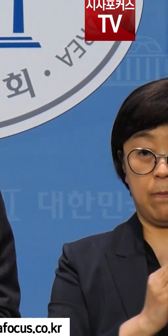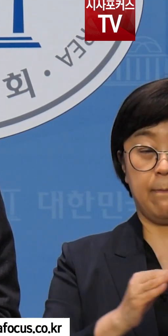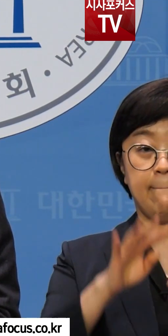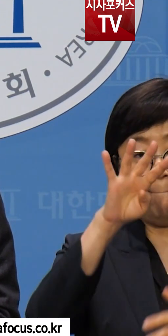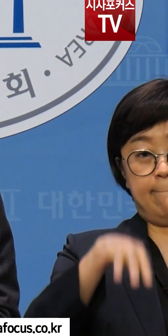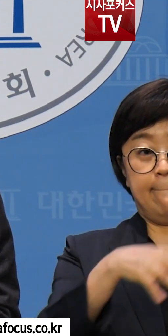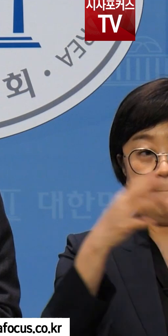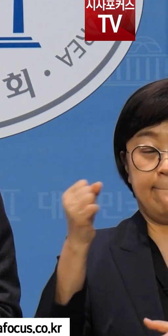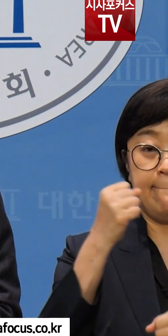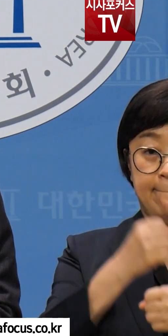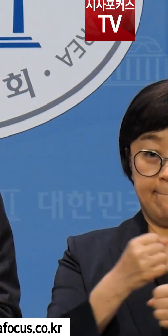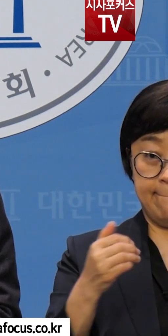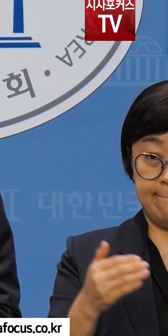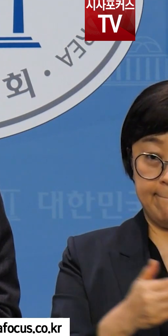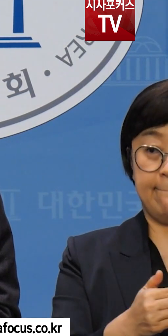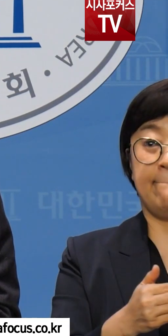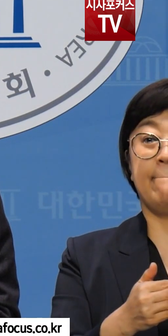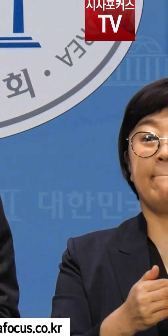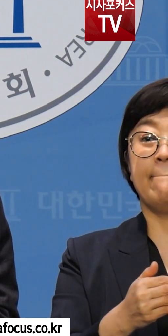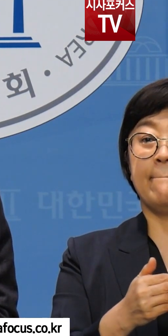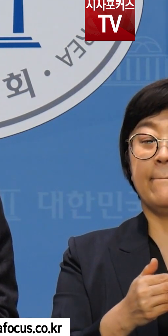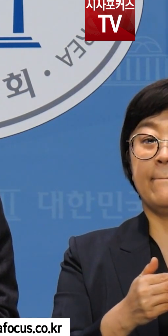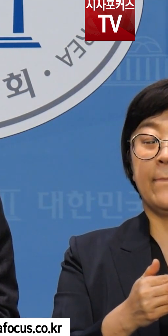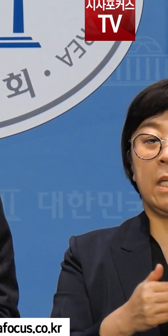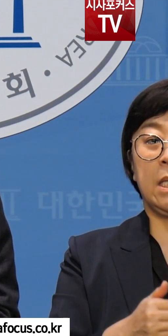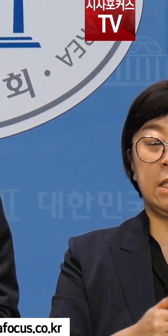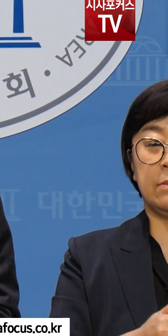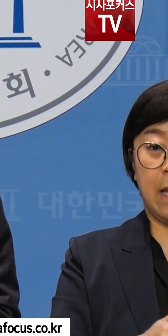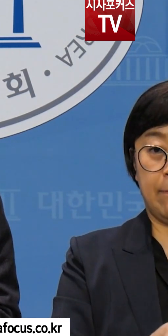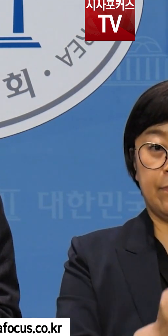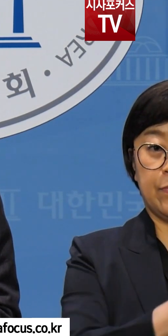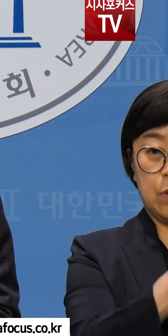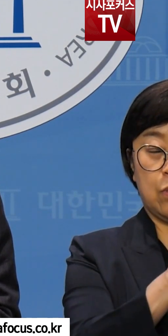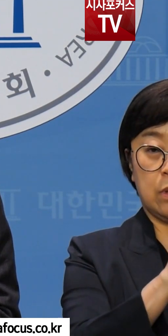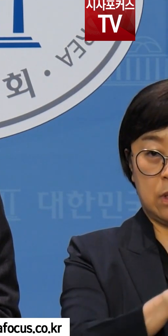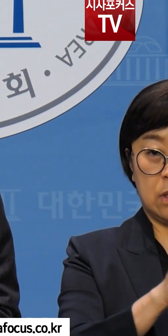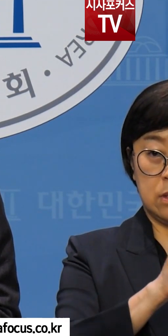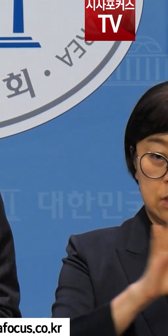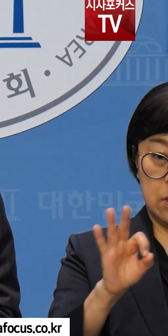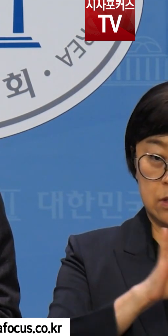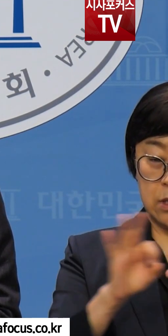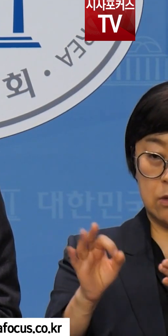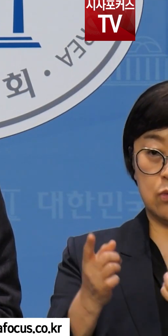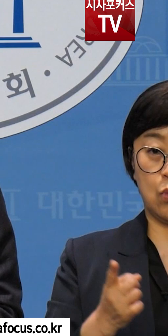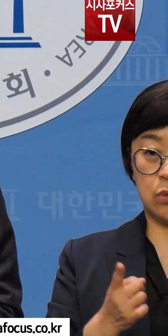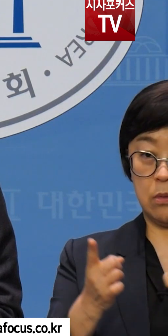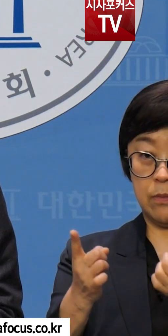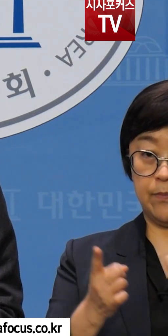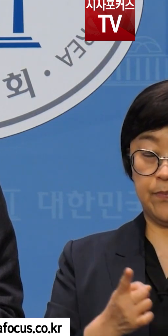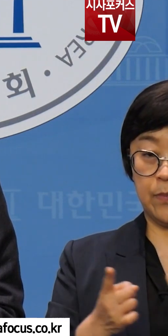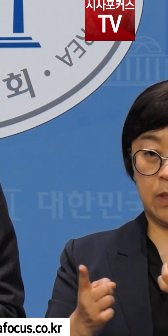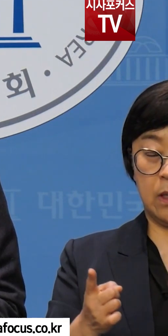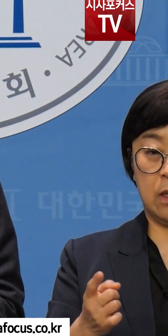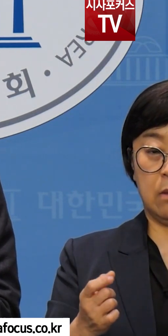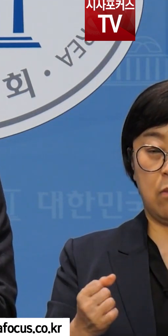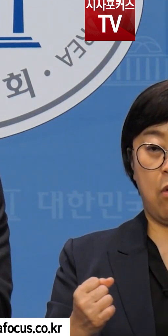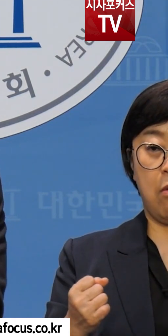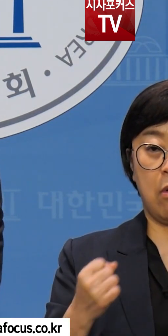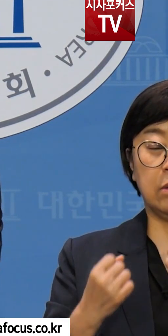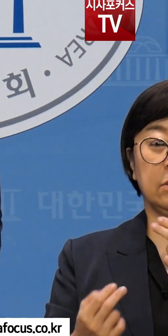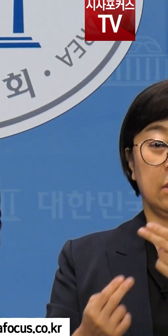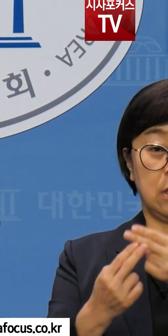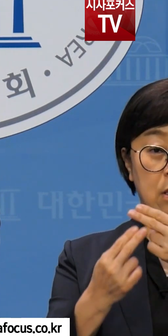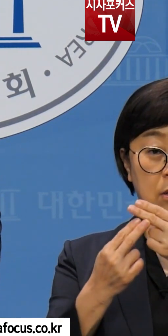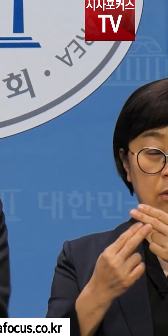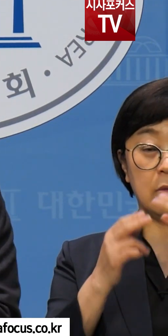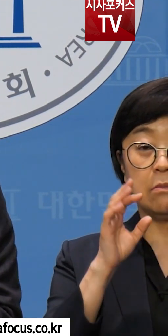편성을 했습니다. 그리고 그러면서 23조 원에 대해서 지출 구조 조정을 해서 뭐 건전 재정을 달성했다